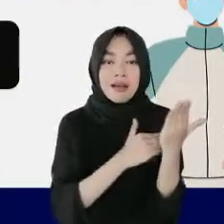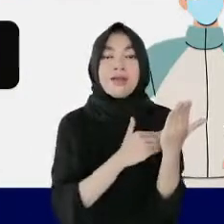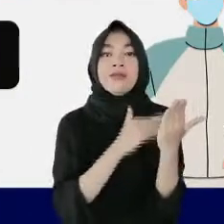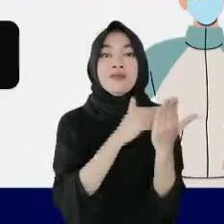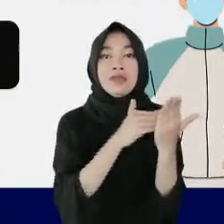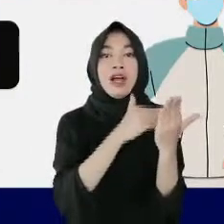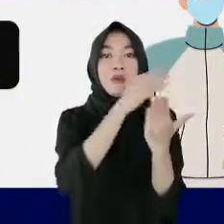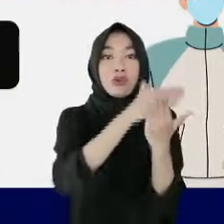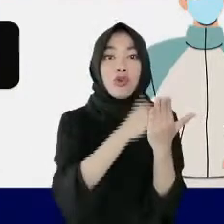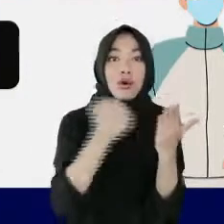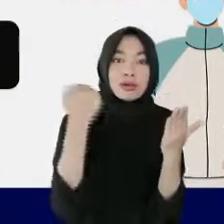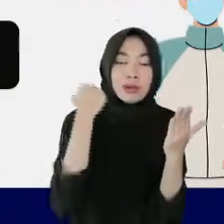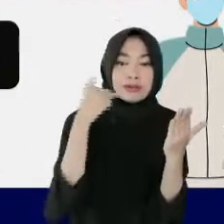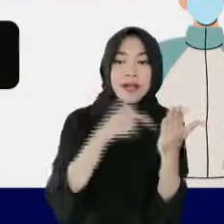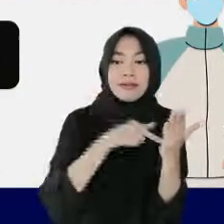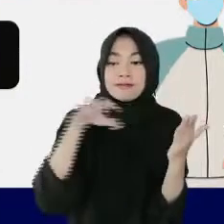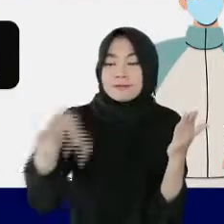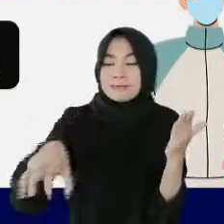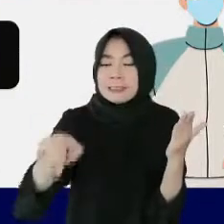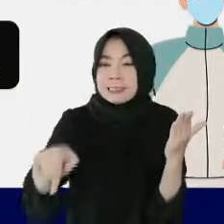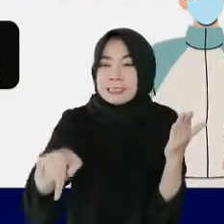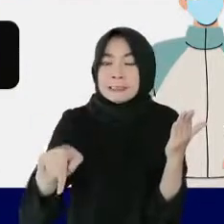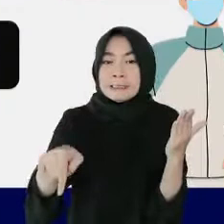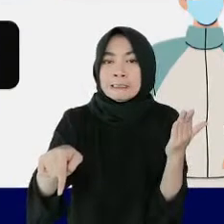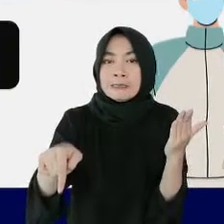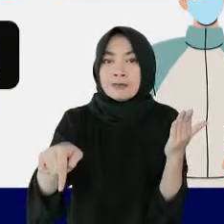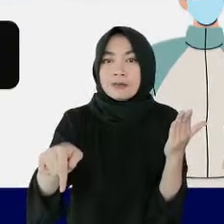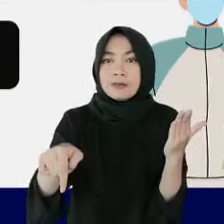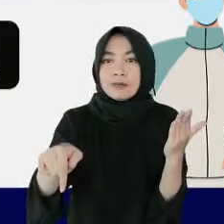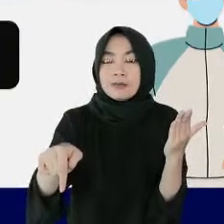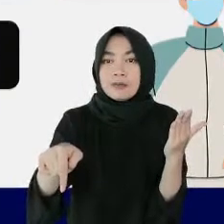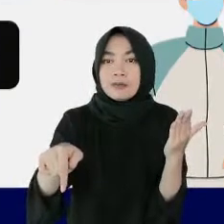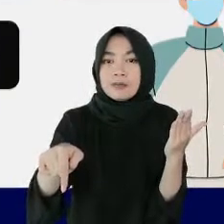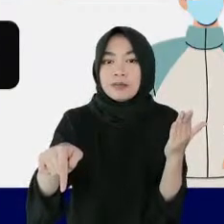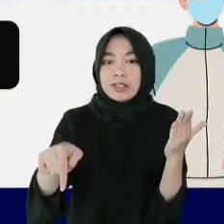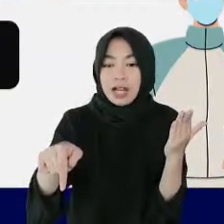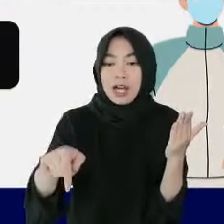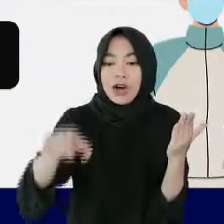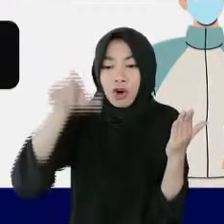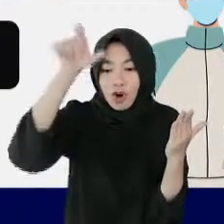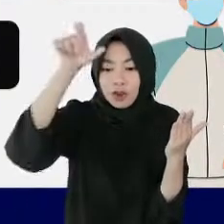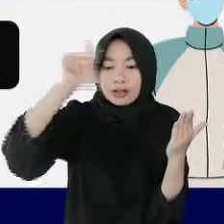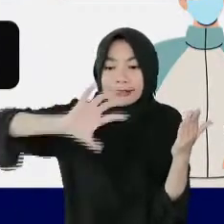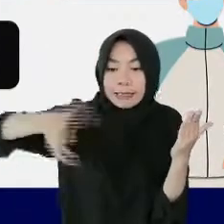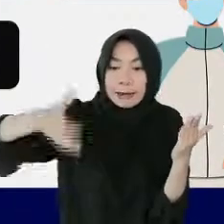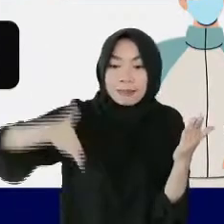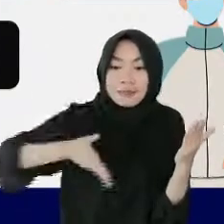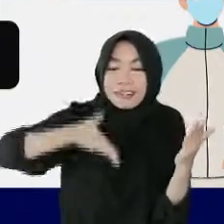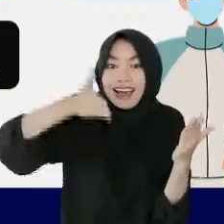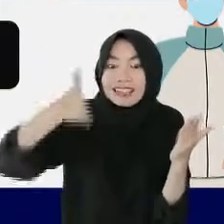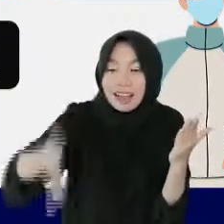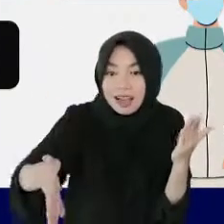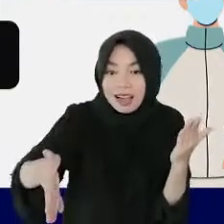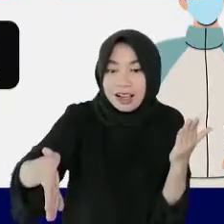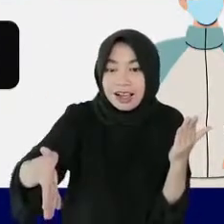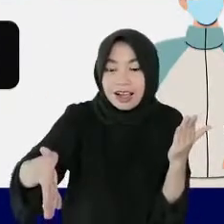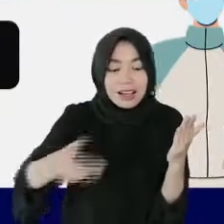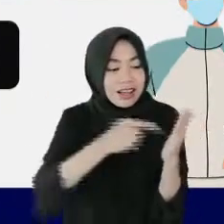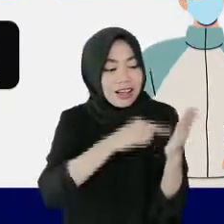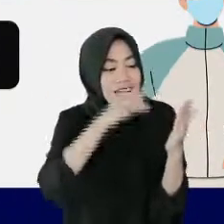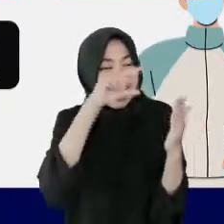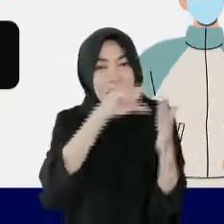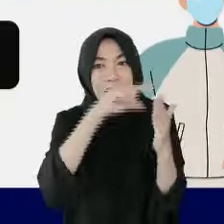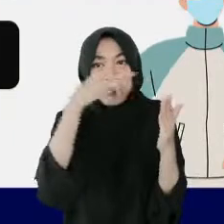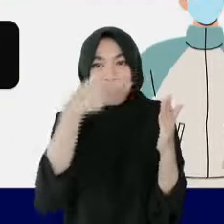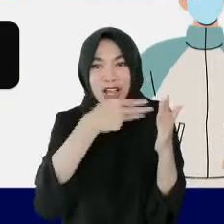kita melihat Apakah ini yang misalkan saat kedatangan tim di Papua harus ada